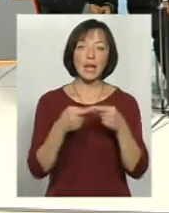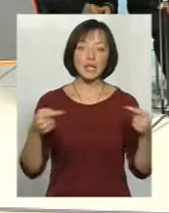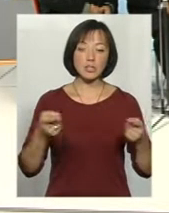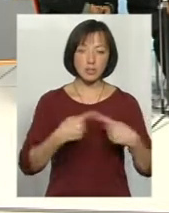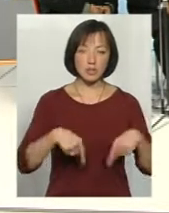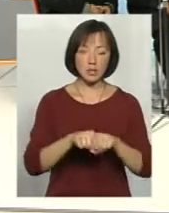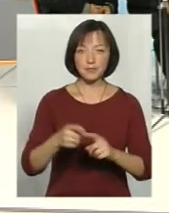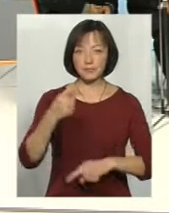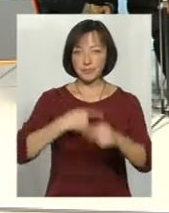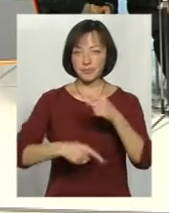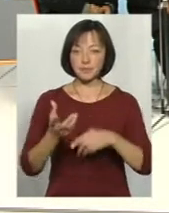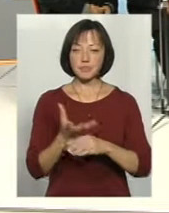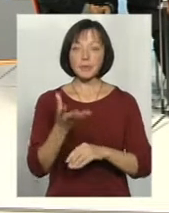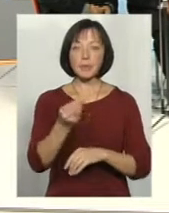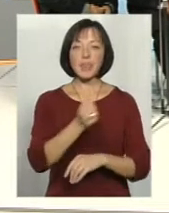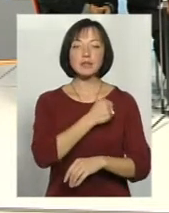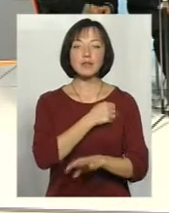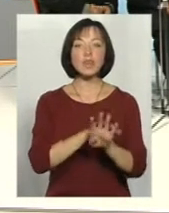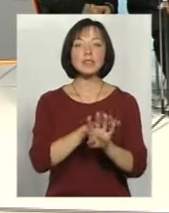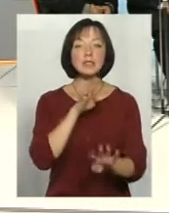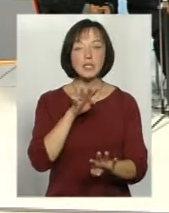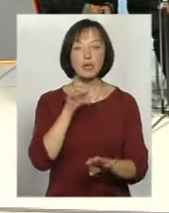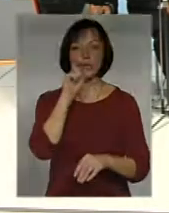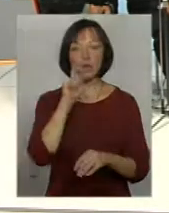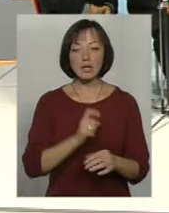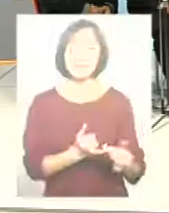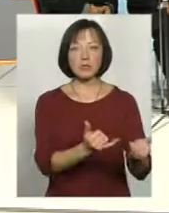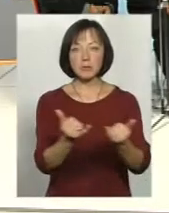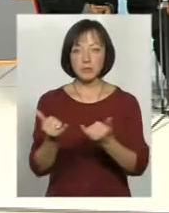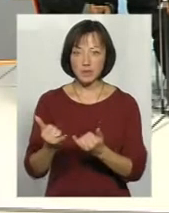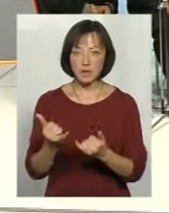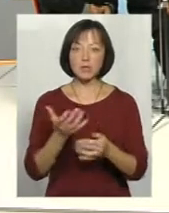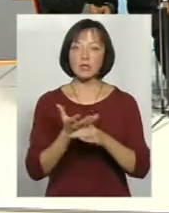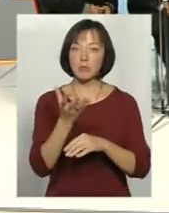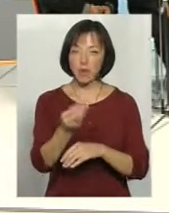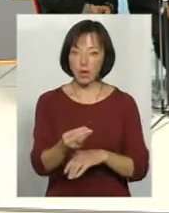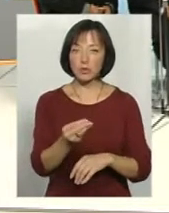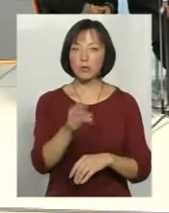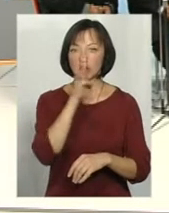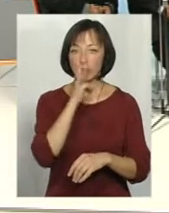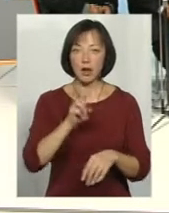до фінансування, Збройні сили України забезпечують зарплату лікарям, так,